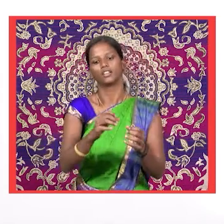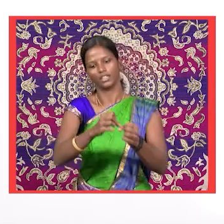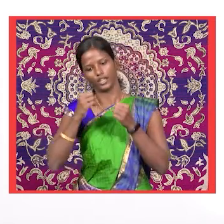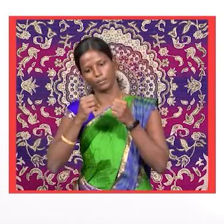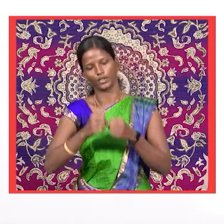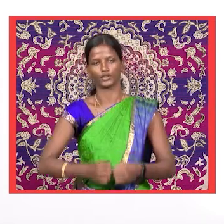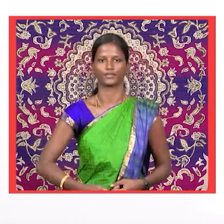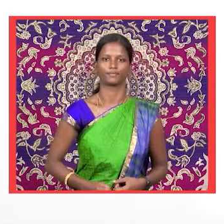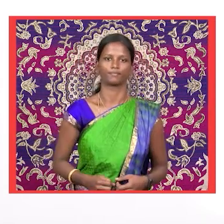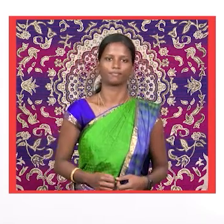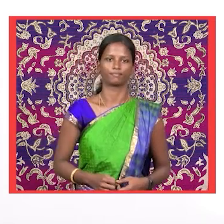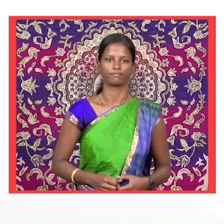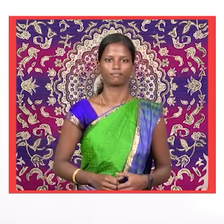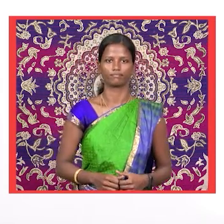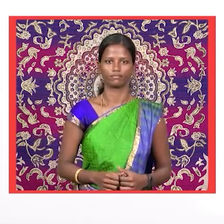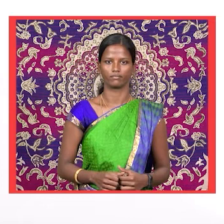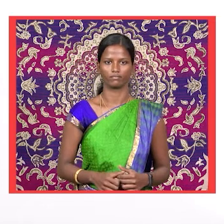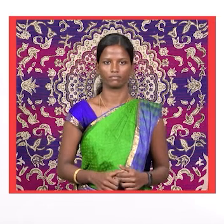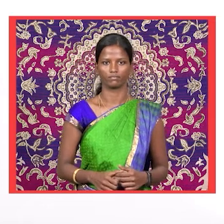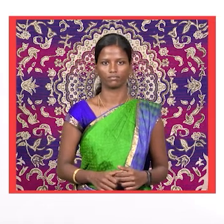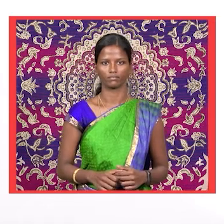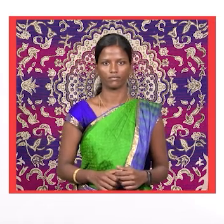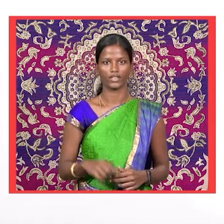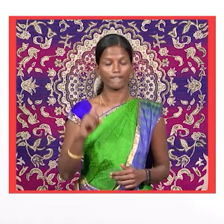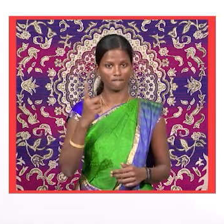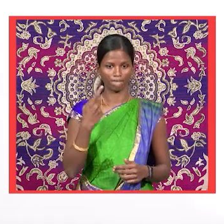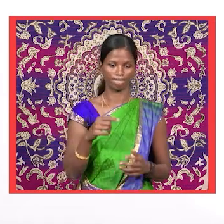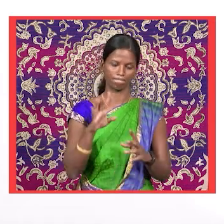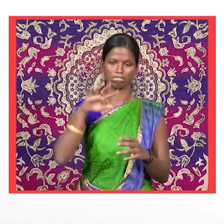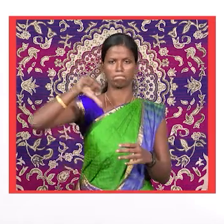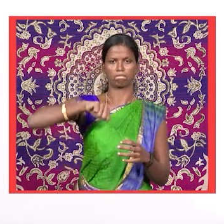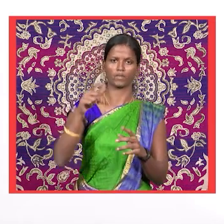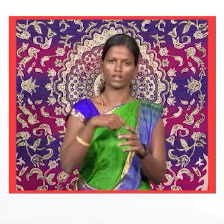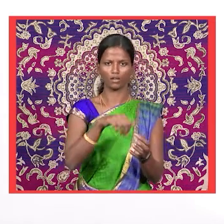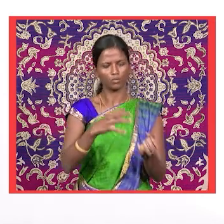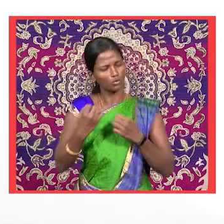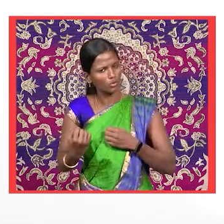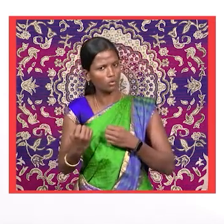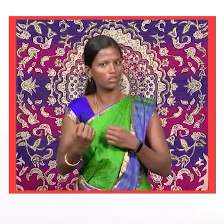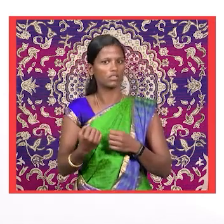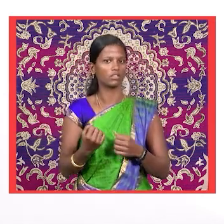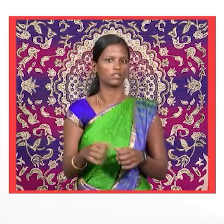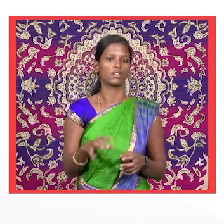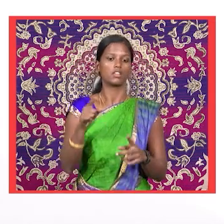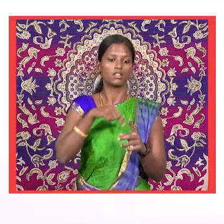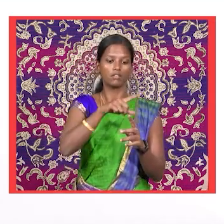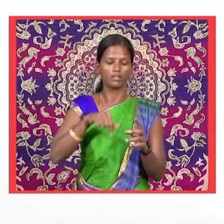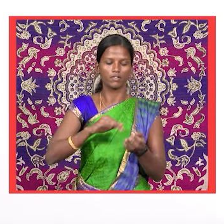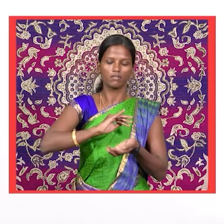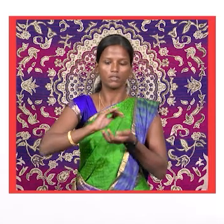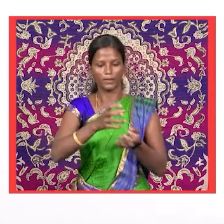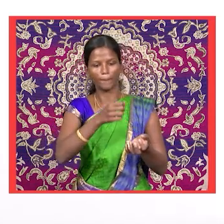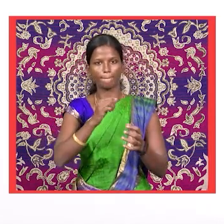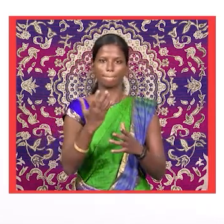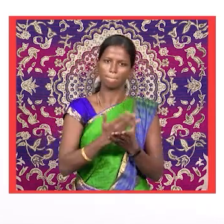கண்டுபிடிக்க சொல்லியிருக்காங்க. ஸோ ஃபஸ்ட்டு நம்ம நட்ட சதவீதம் கொடுத்துருக்கோம். நட்ட சதவீதத்திலிருந்து நட்டத்துடைய மதிப்பு கண்டுபிடிச்சதுக்கு